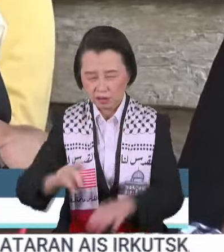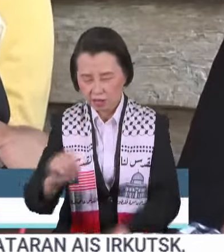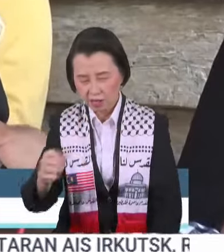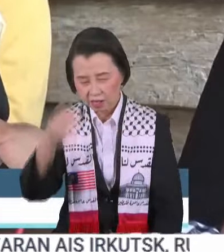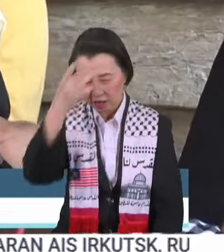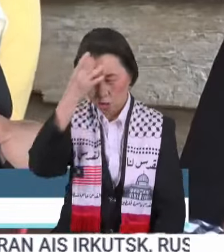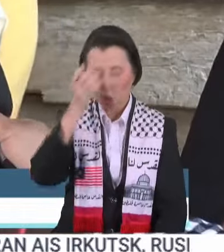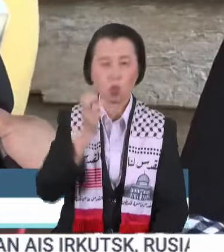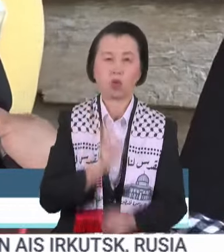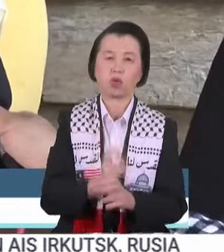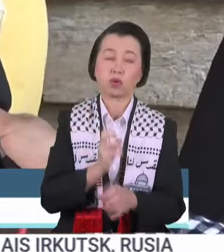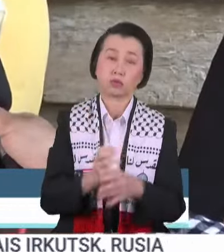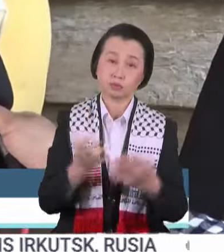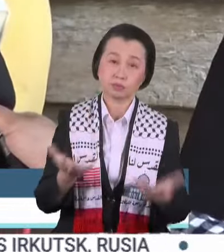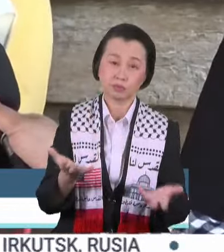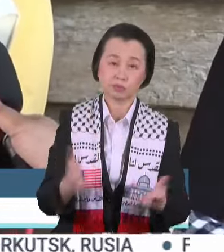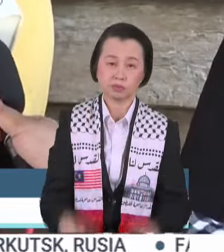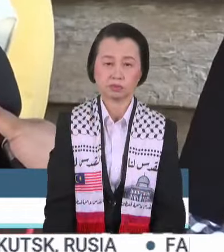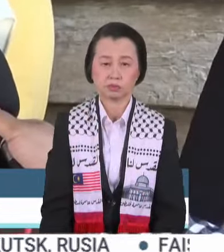napuk gitu.